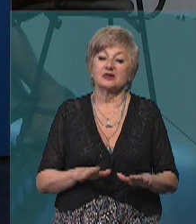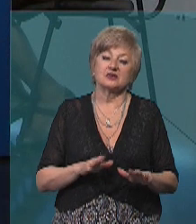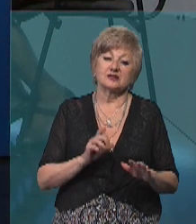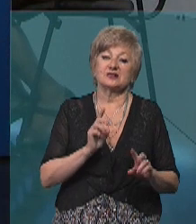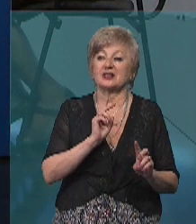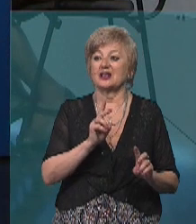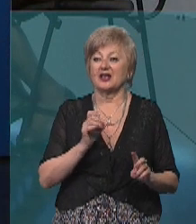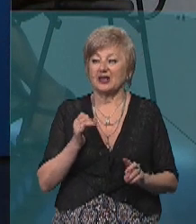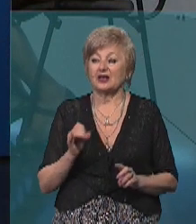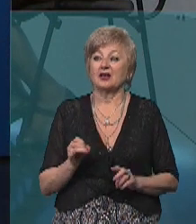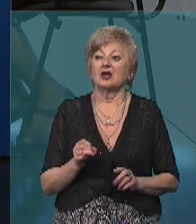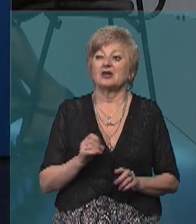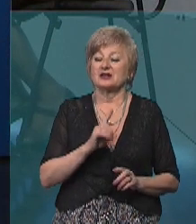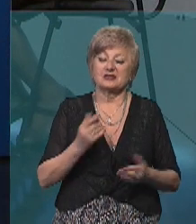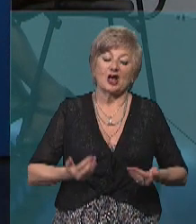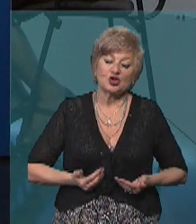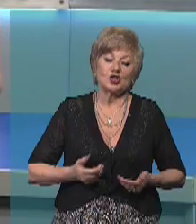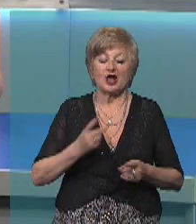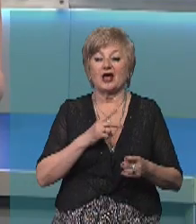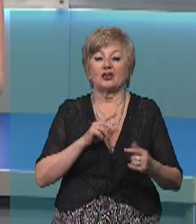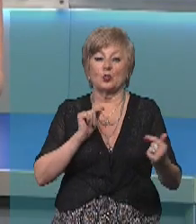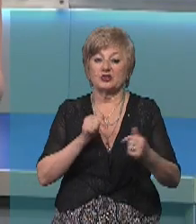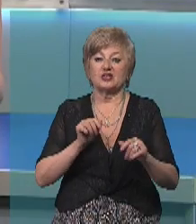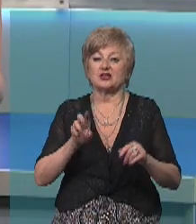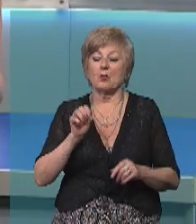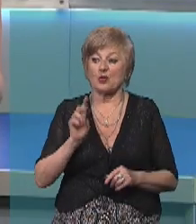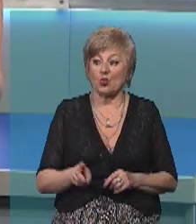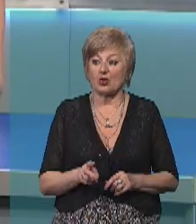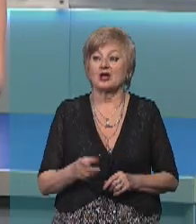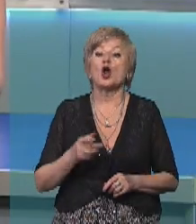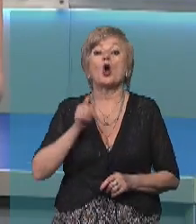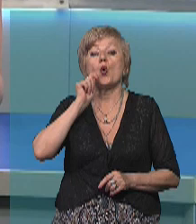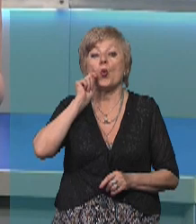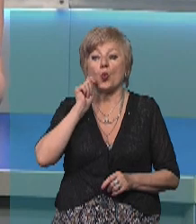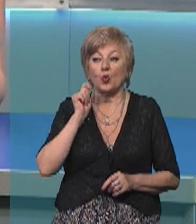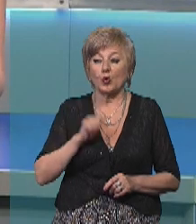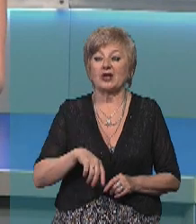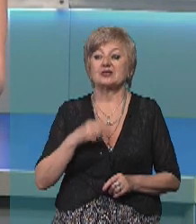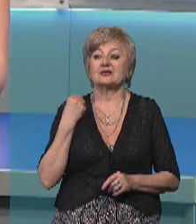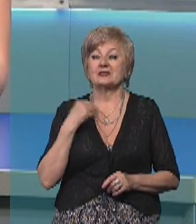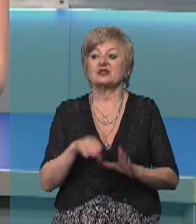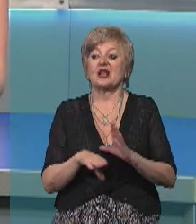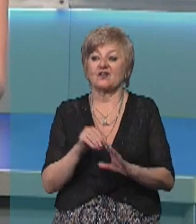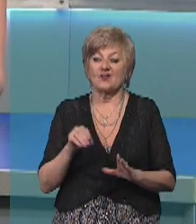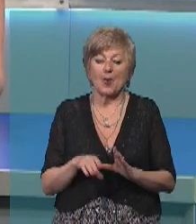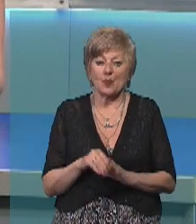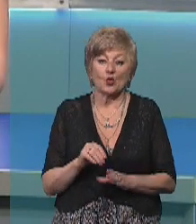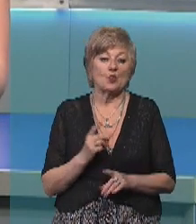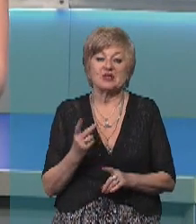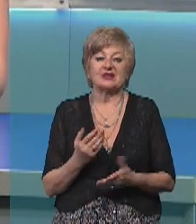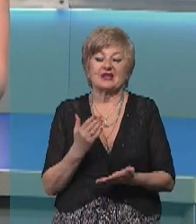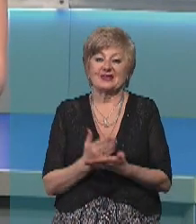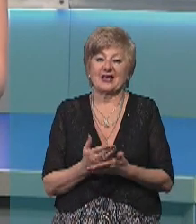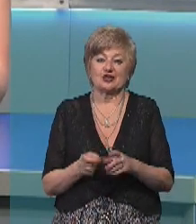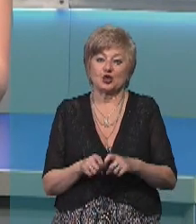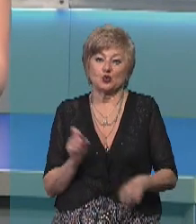блок, опозиційна платформа за життя і опозиційний блок. Я думаю, що все ж таки український і запорізький виборець в тому не є винятком.